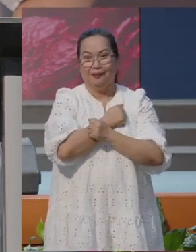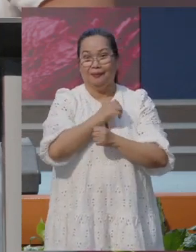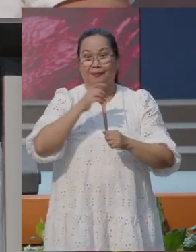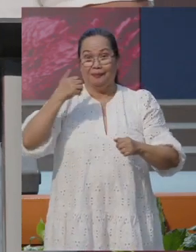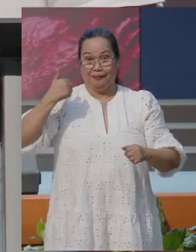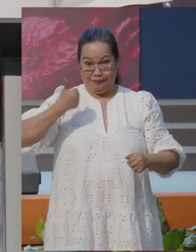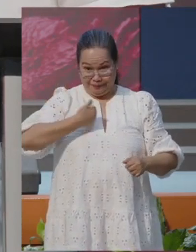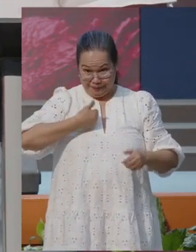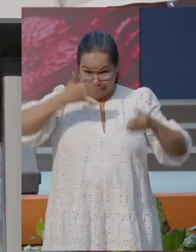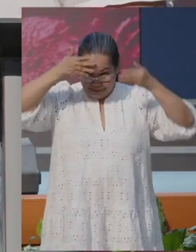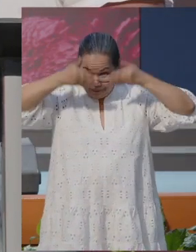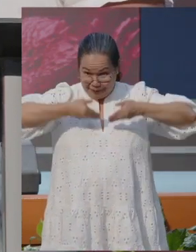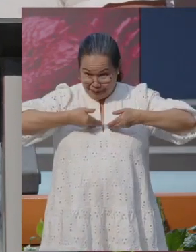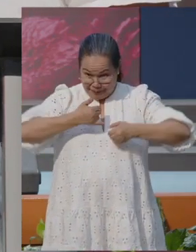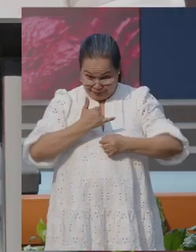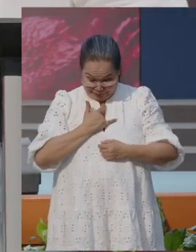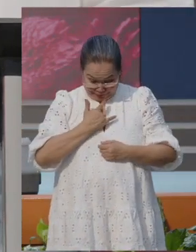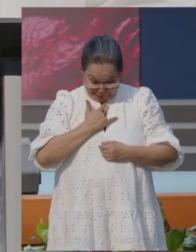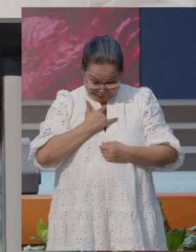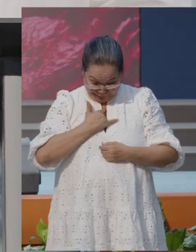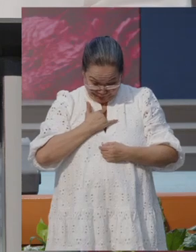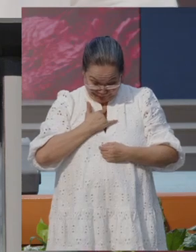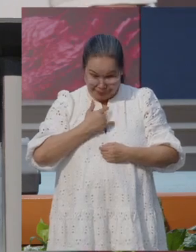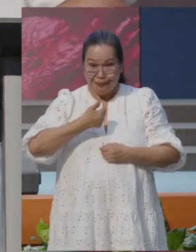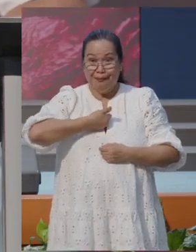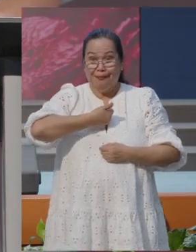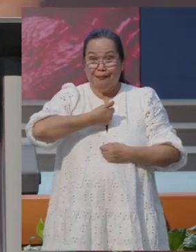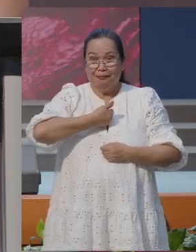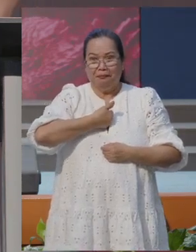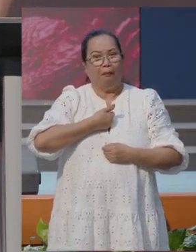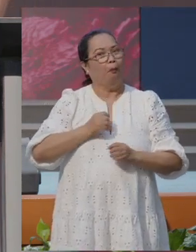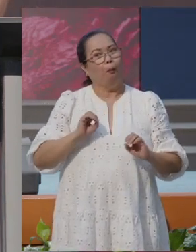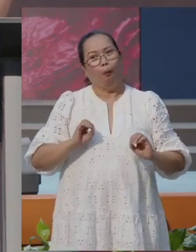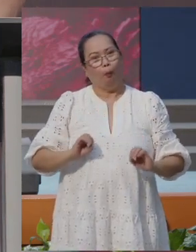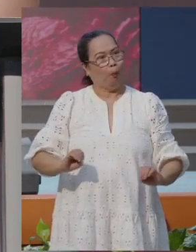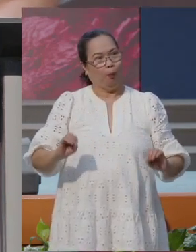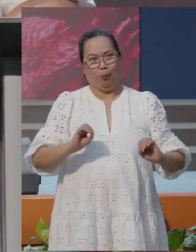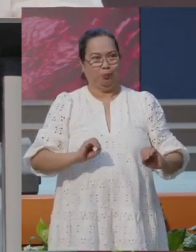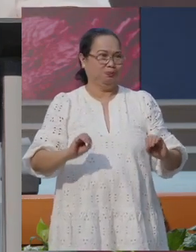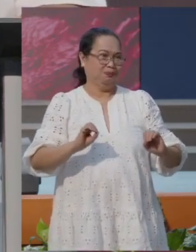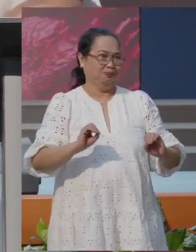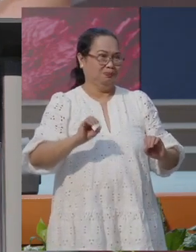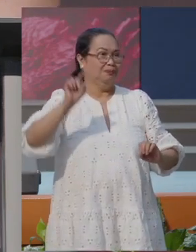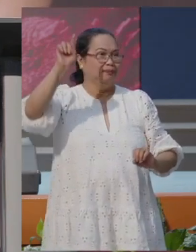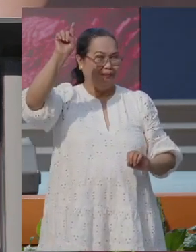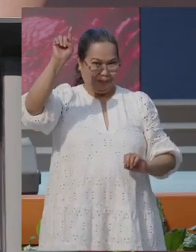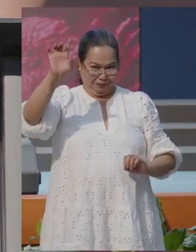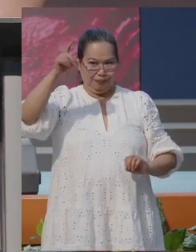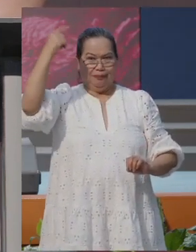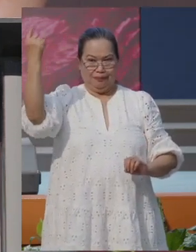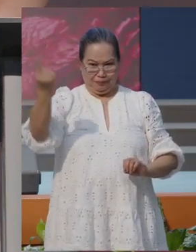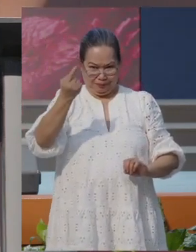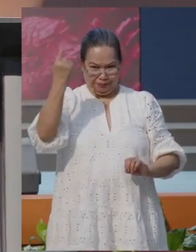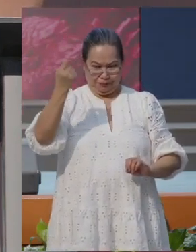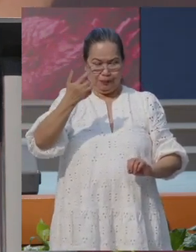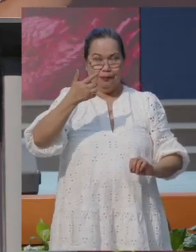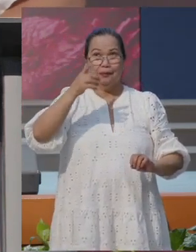ourselves. Wala pa. Walang command na ganun. Na sinabi ng Diyos, love